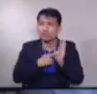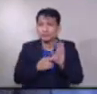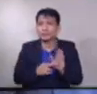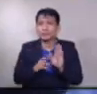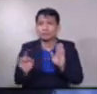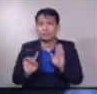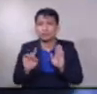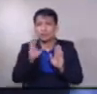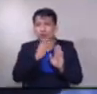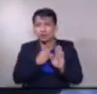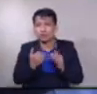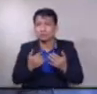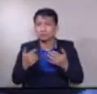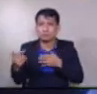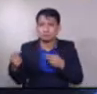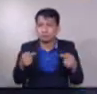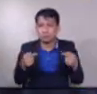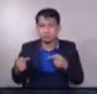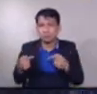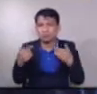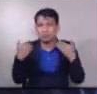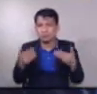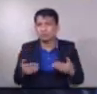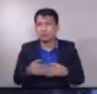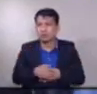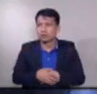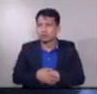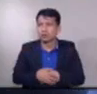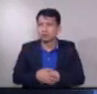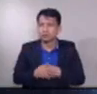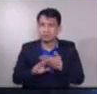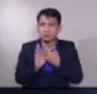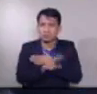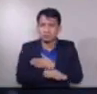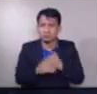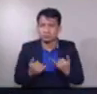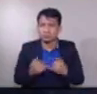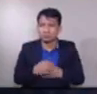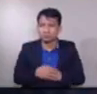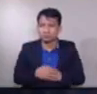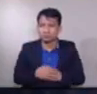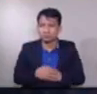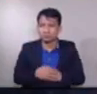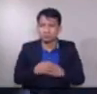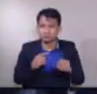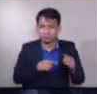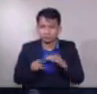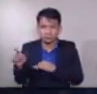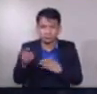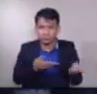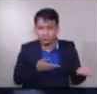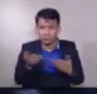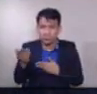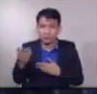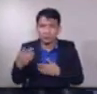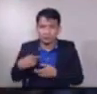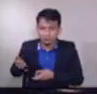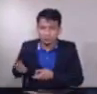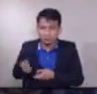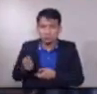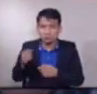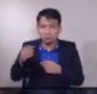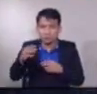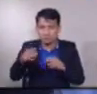after a certain war, after a certain commotion, pagbalik namin, alam naman naman, bababakwit kami, dala namin aming mga baboy, mga